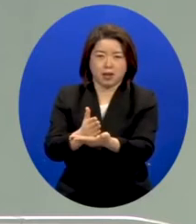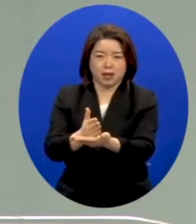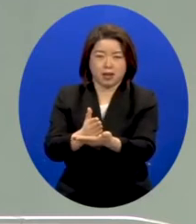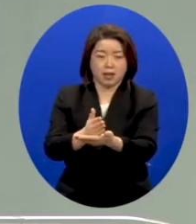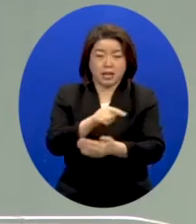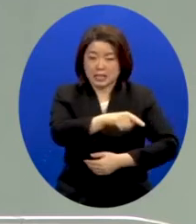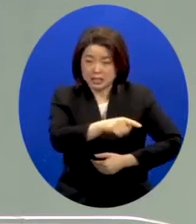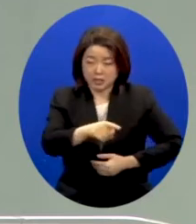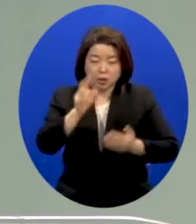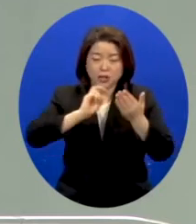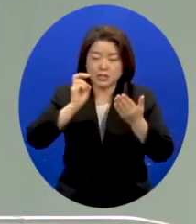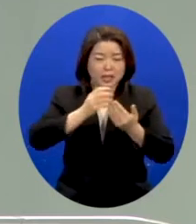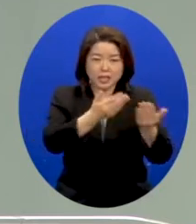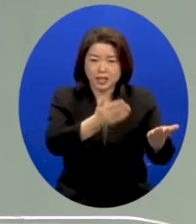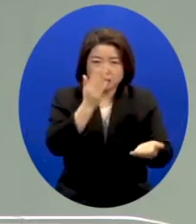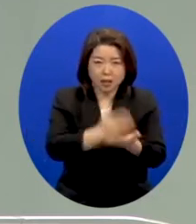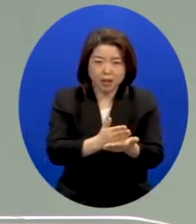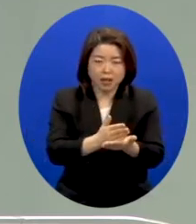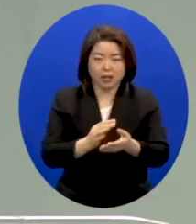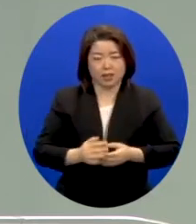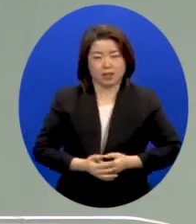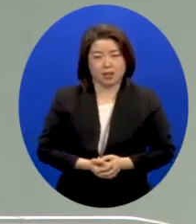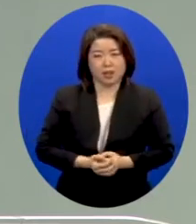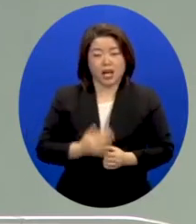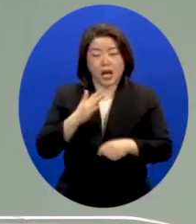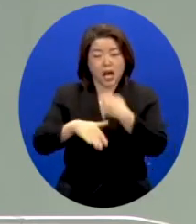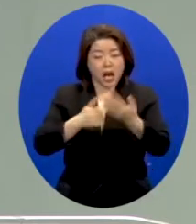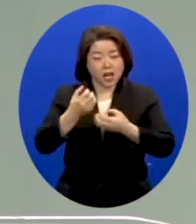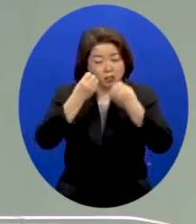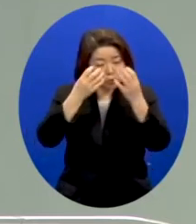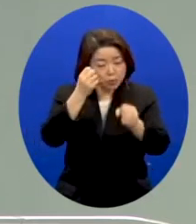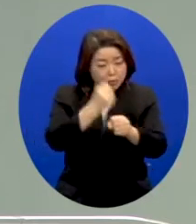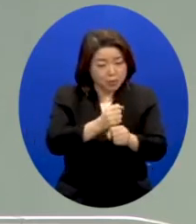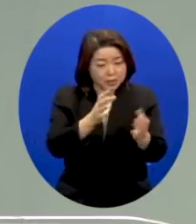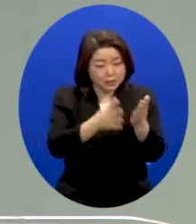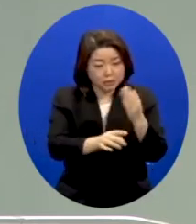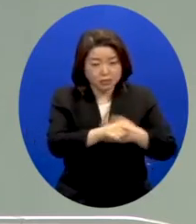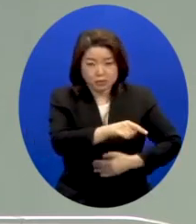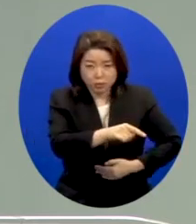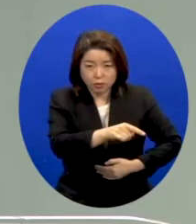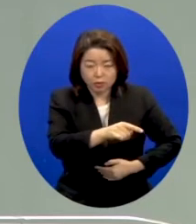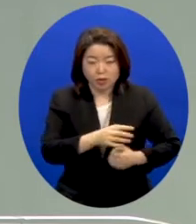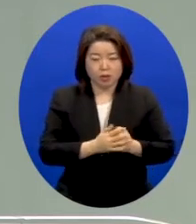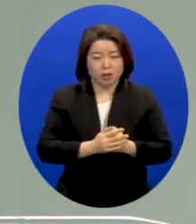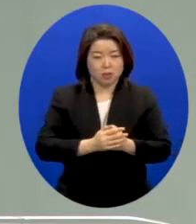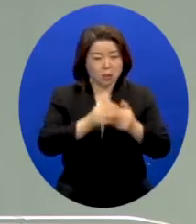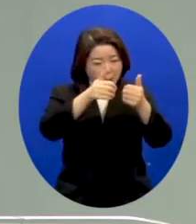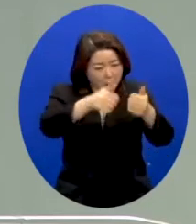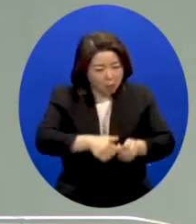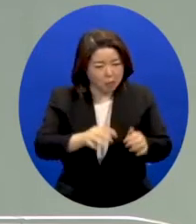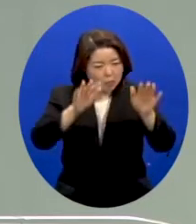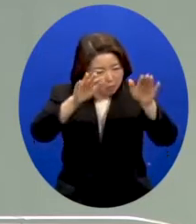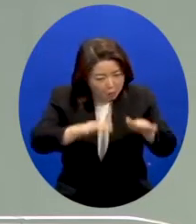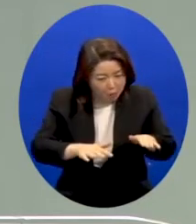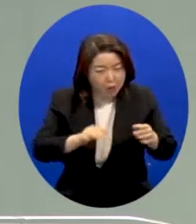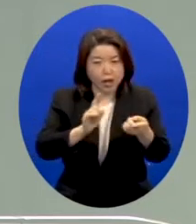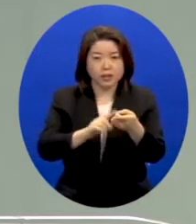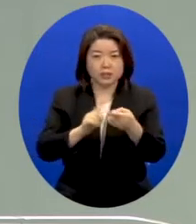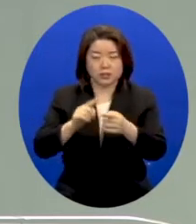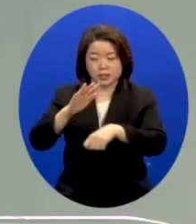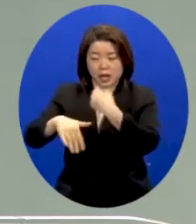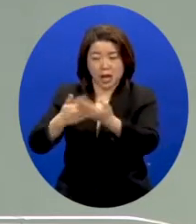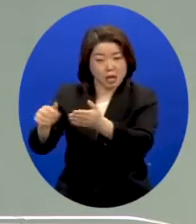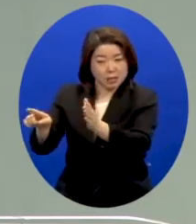찬양 하지 말라는 것입니다 하나님이 만드신 피조물을 찬양하고 예배하는 것이 하나님을 믿지 않는